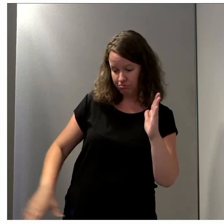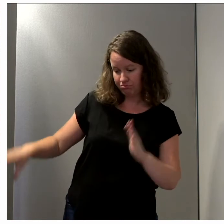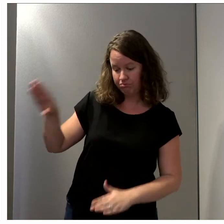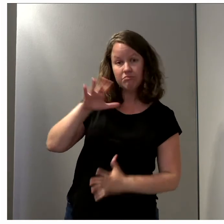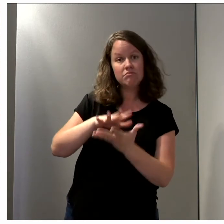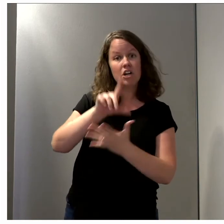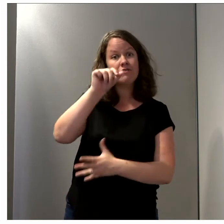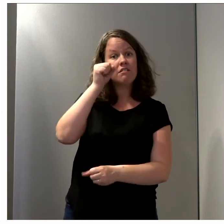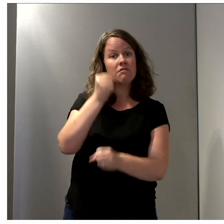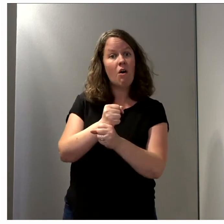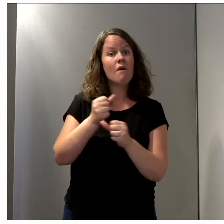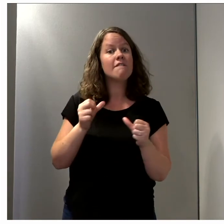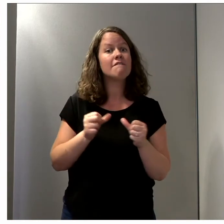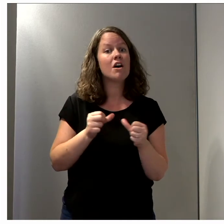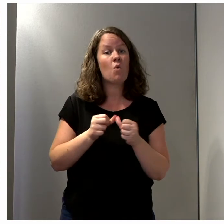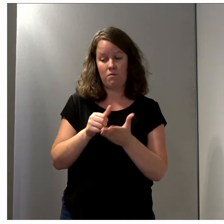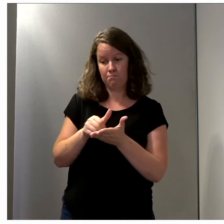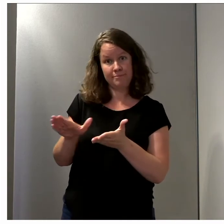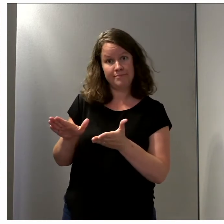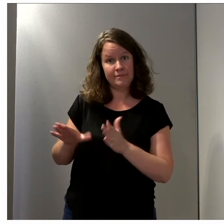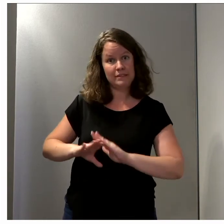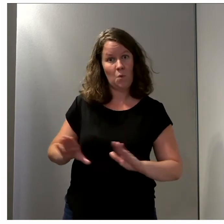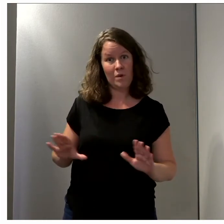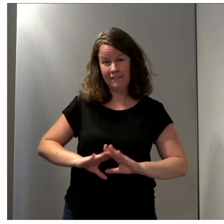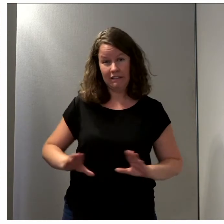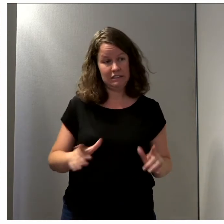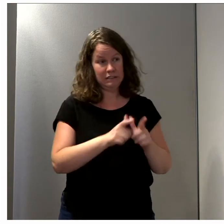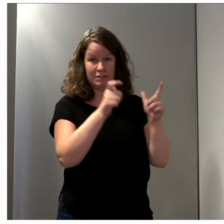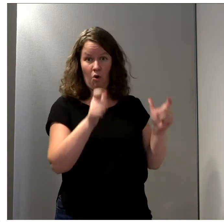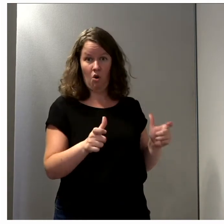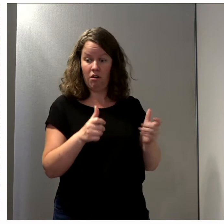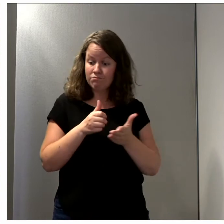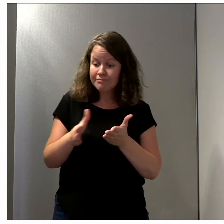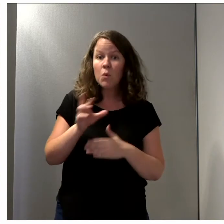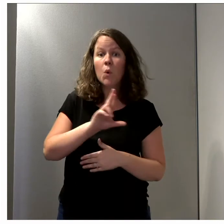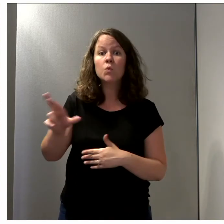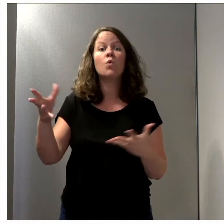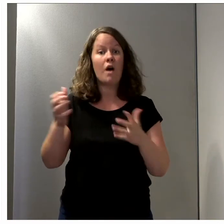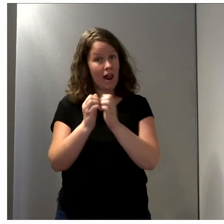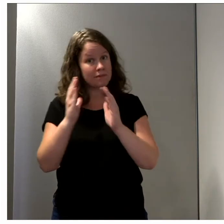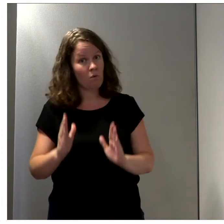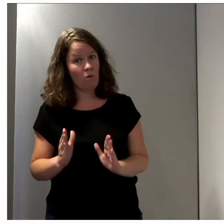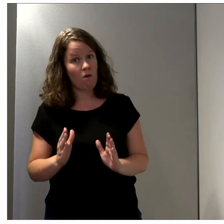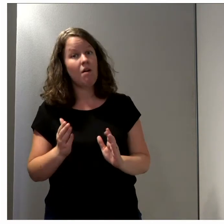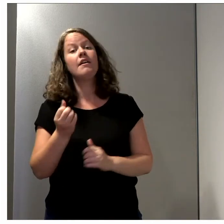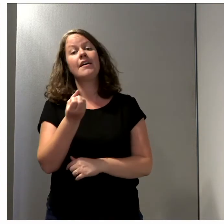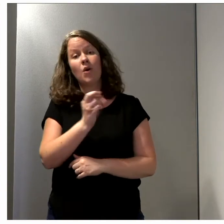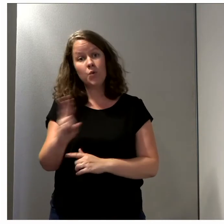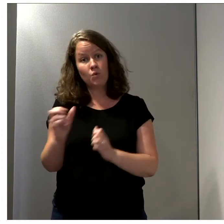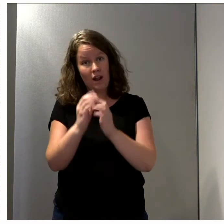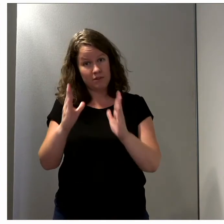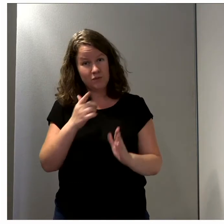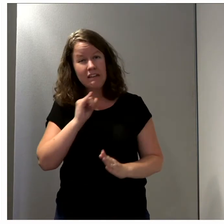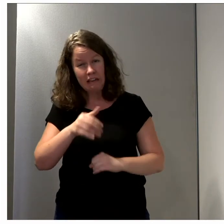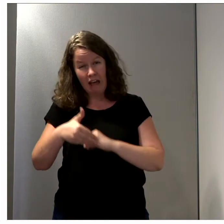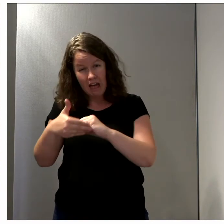toi. Rentre chez toi, mais chez toi, il n'y a plus grand-chose. Il y a papa et maman qui doivent reprendre du service 24